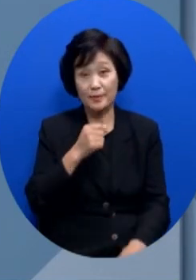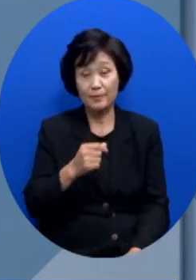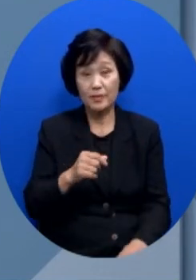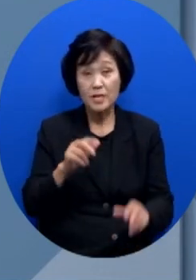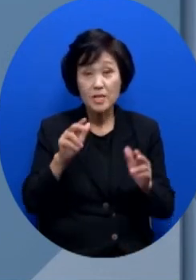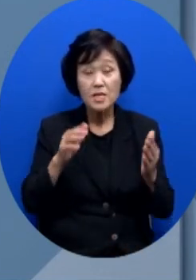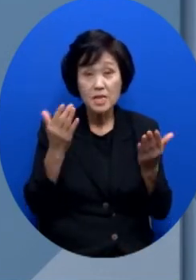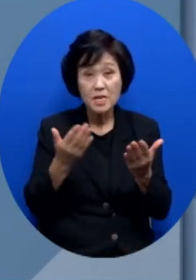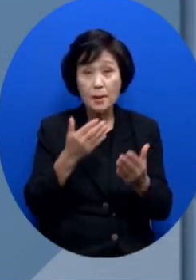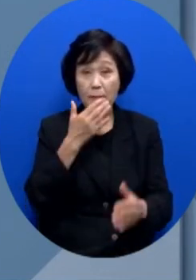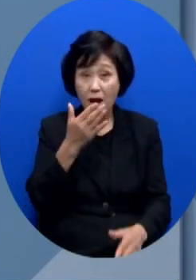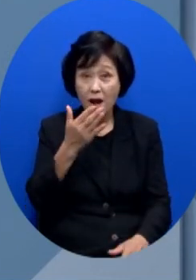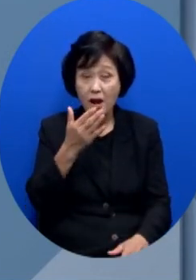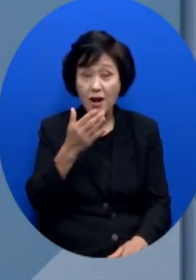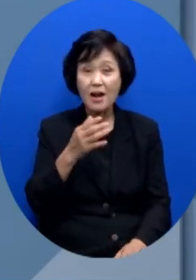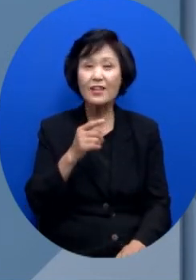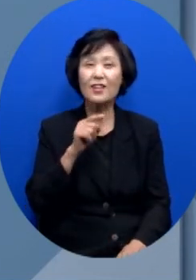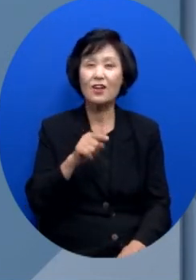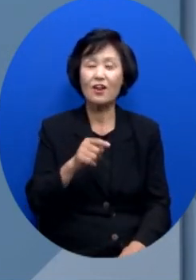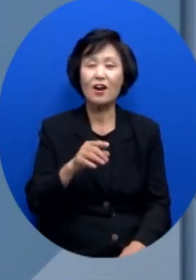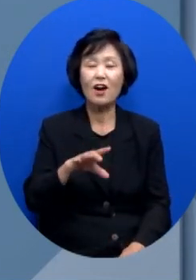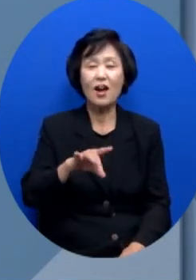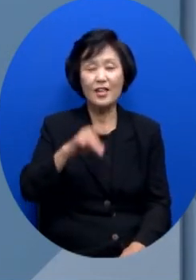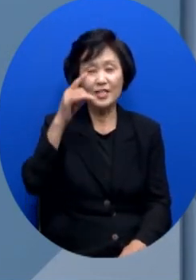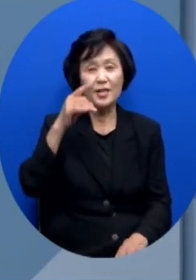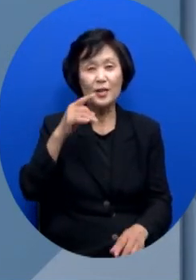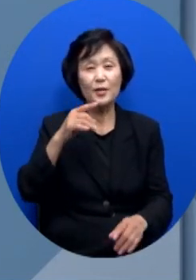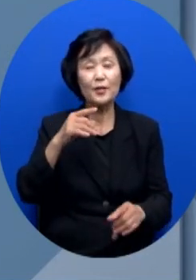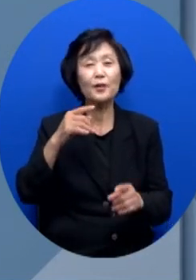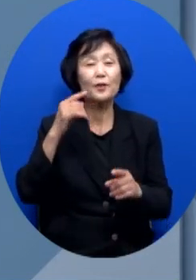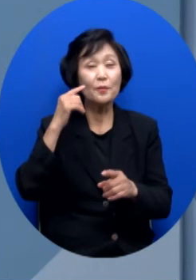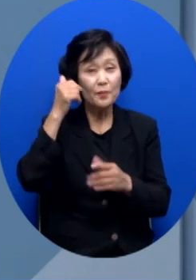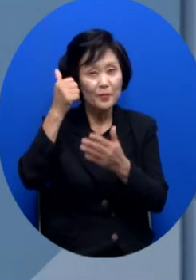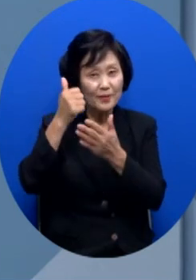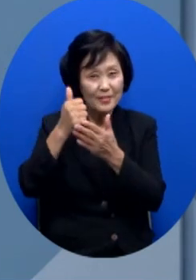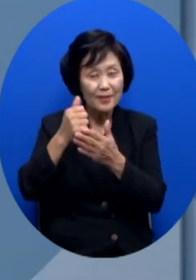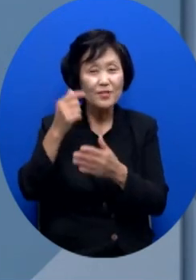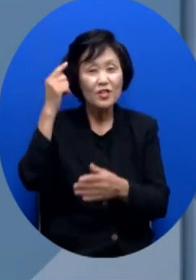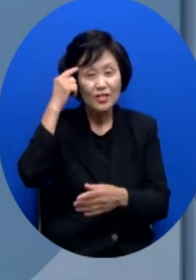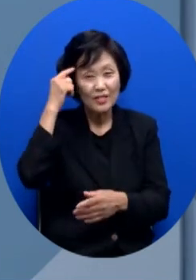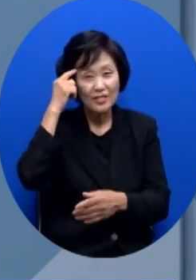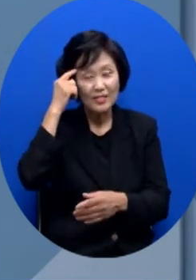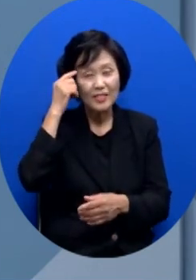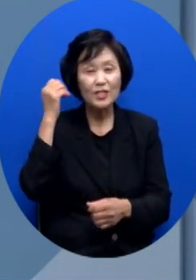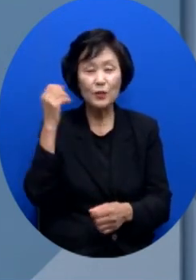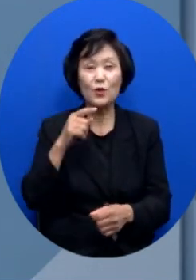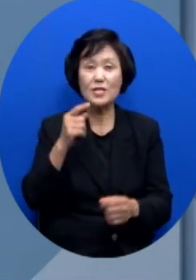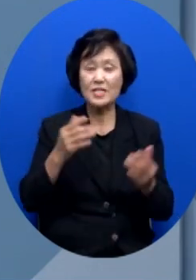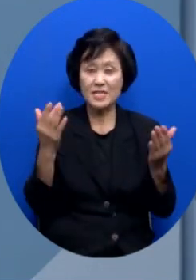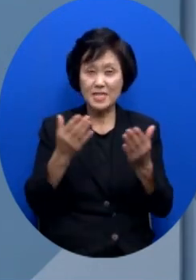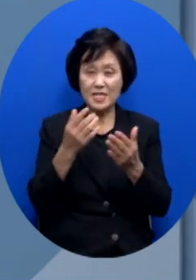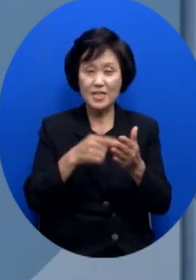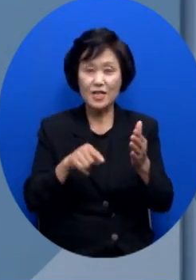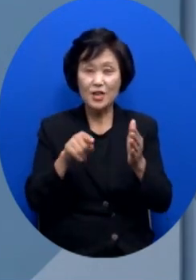초대 이사장님의 예수님의 사랑의 정신 그리고 이 일을 위해서 전폭적으로 헌신하는